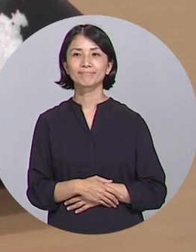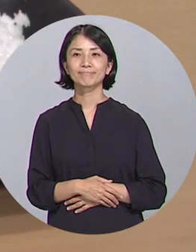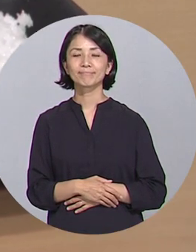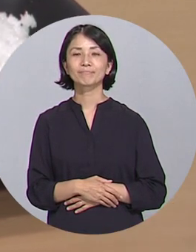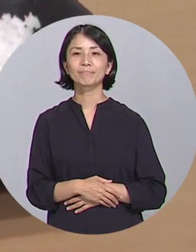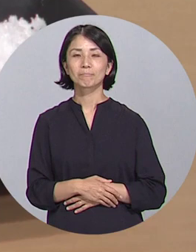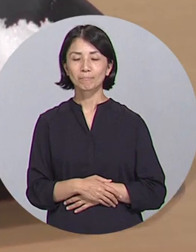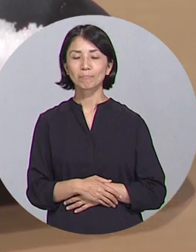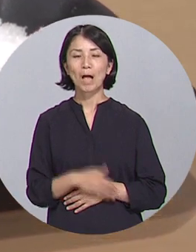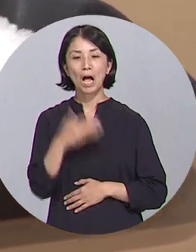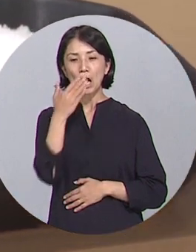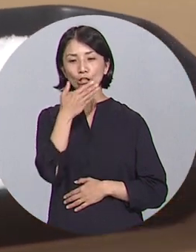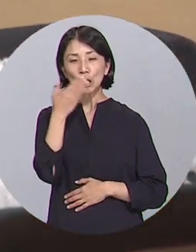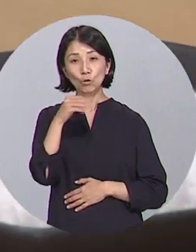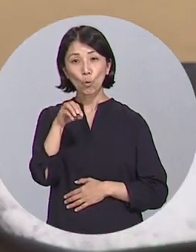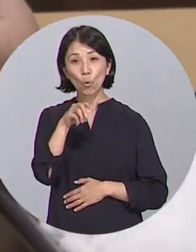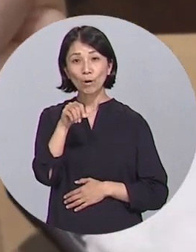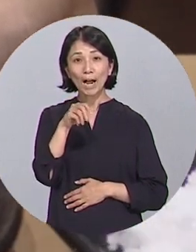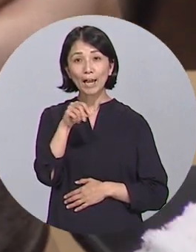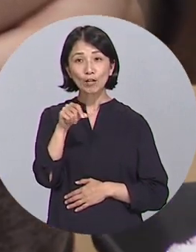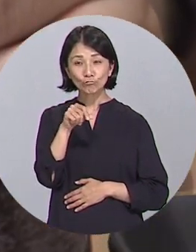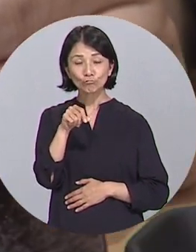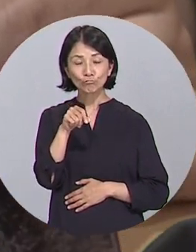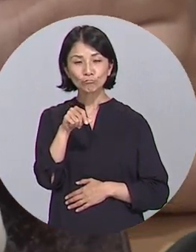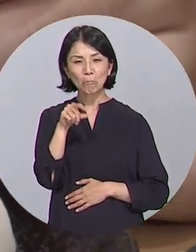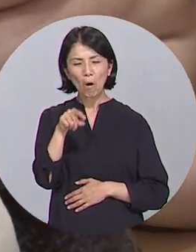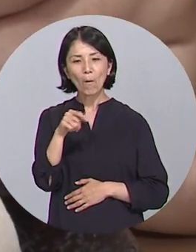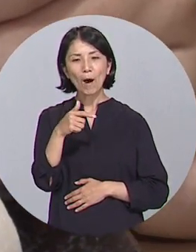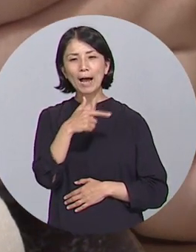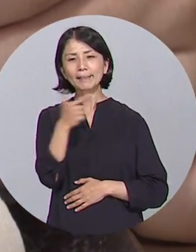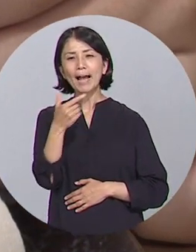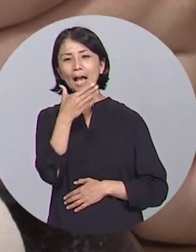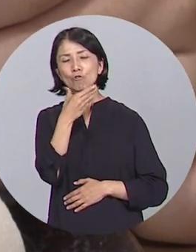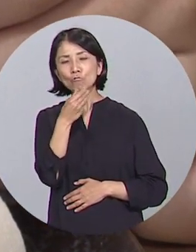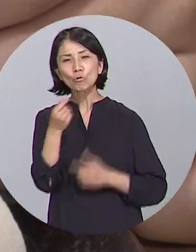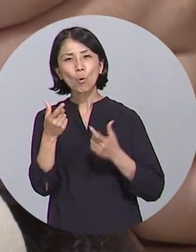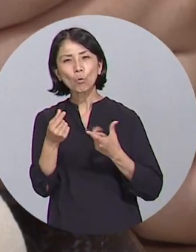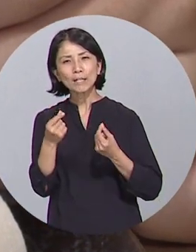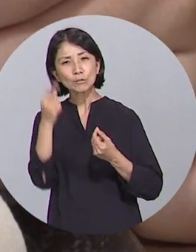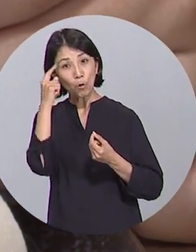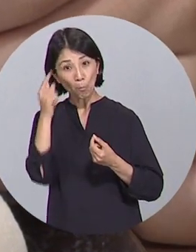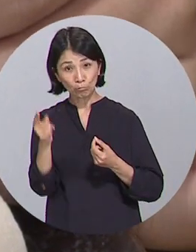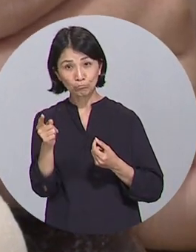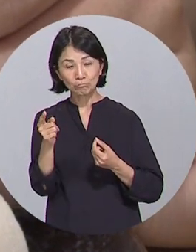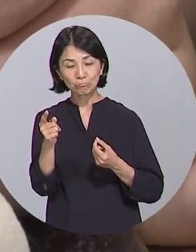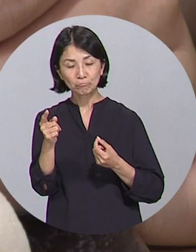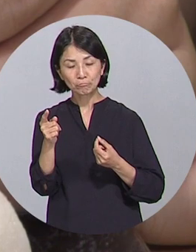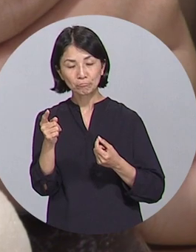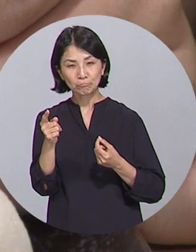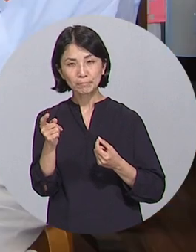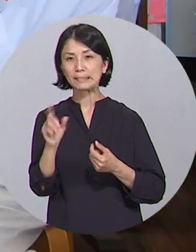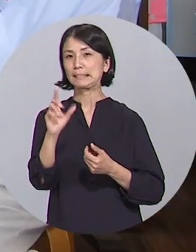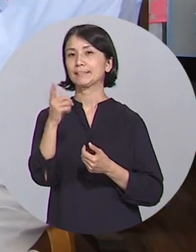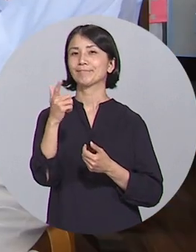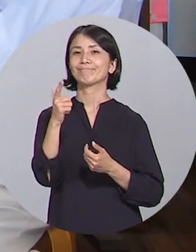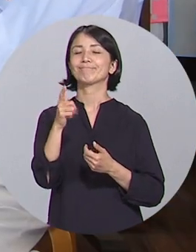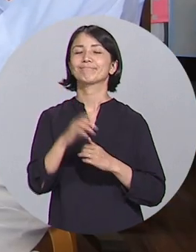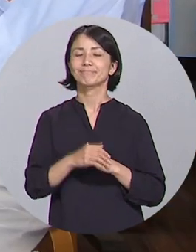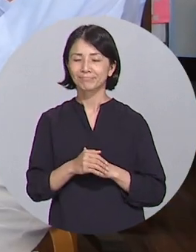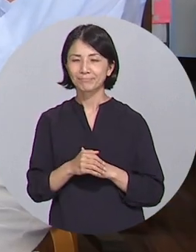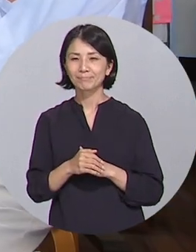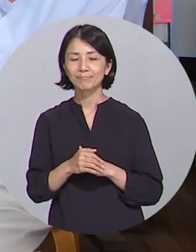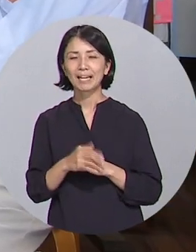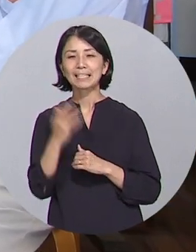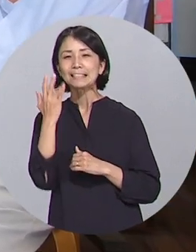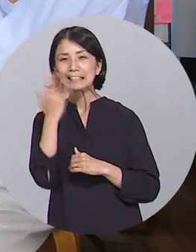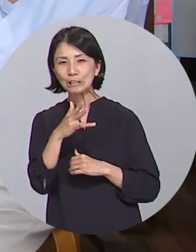これね、砂糖をかけるんだったら、はい、ほらやっぱ大福でいいじゃねえかっておっしゃる方ももしかするといるかもしれないんですけど、 あ、そうですね、 このね、塩と砂